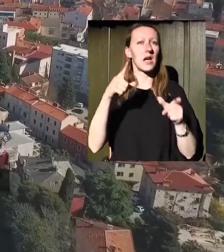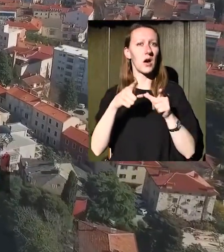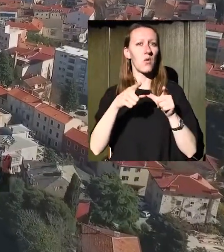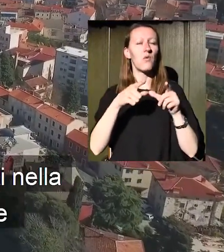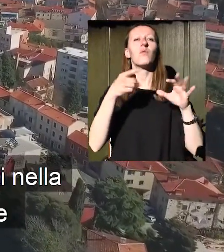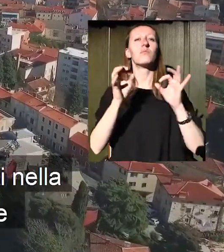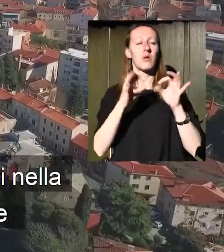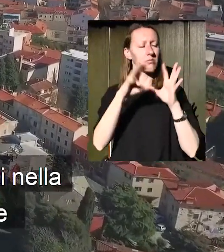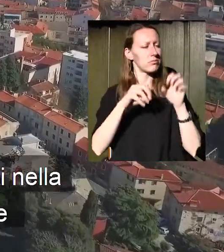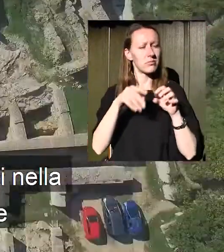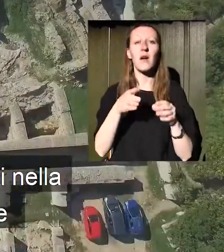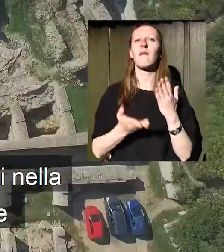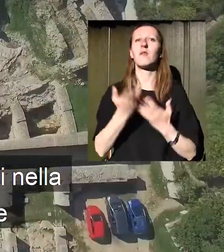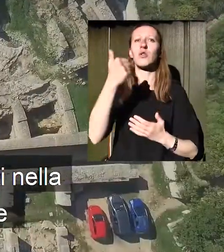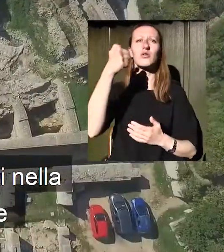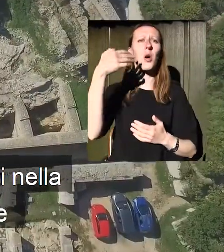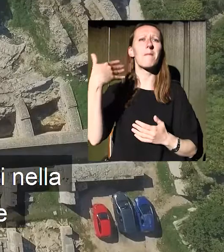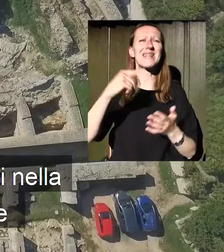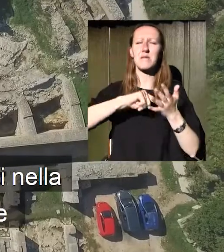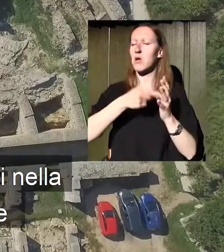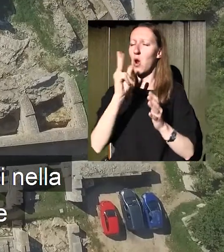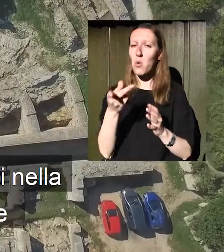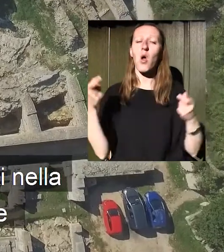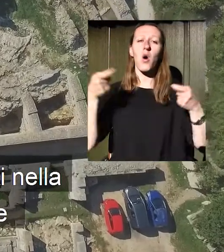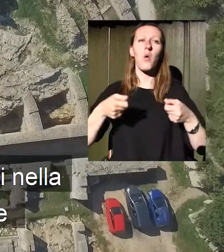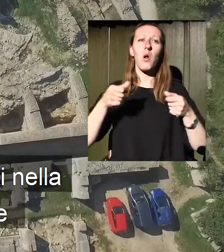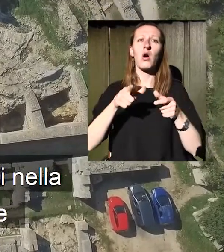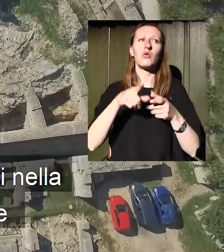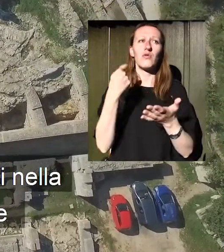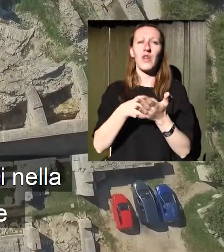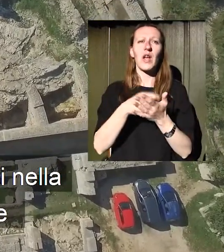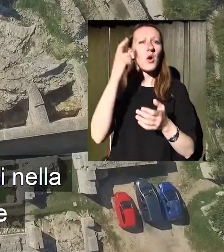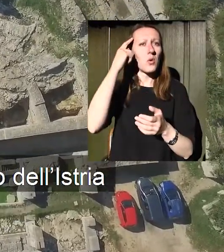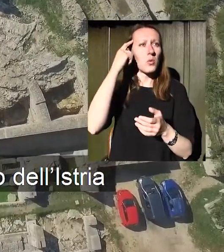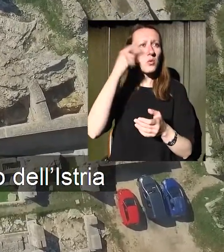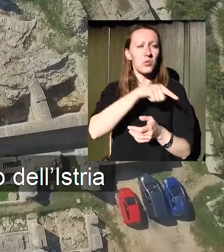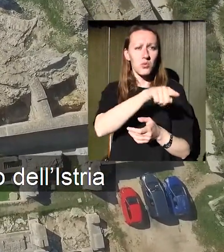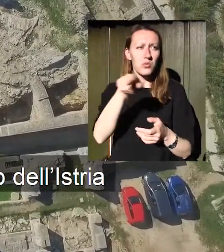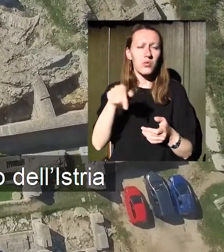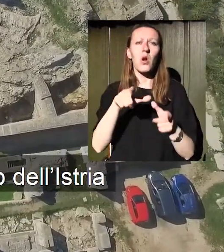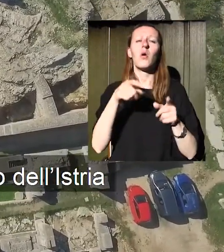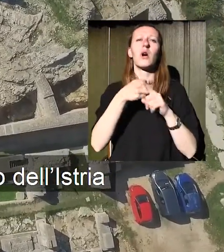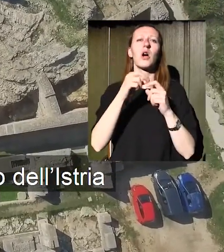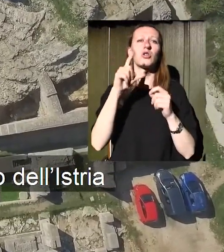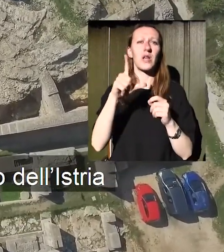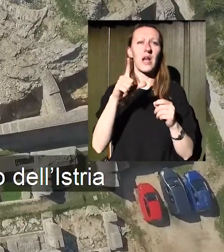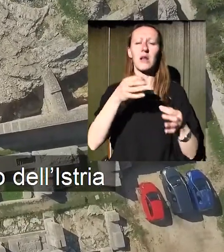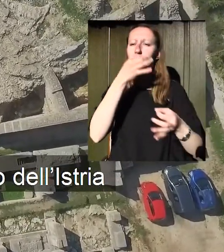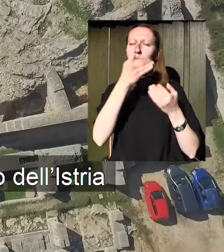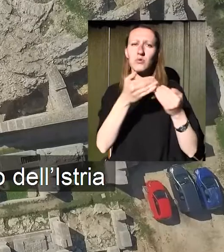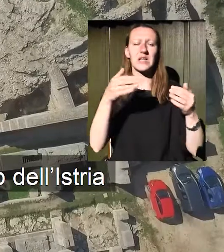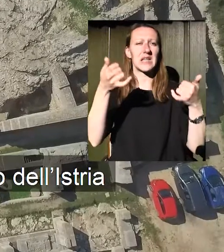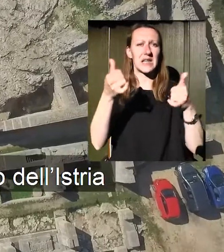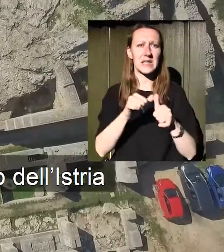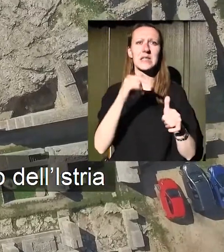fondova. Više od 150 milijuna kuna ulaže se u valorizaciju kulturne baštine, u Kaštel, Arheološki muzej Istre